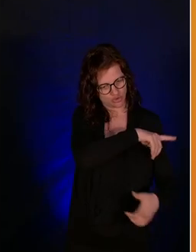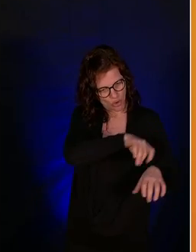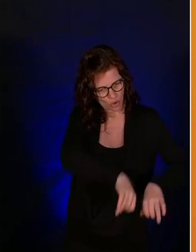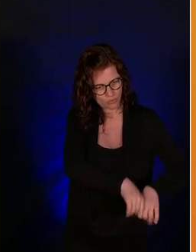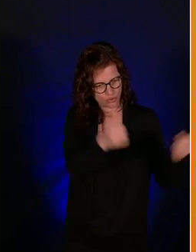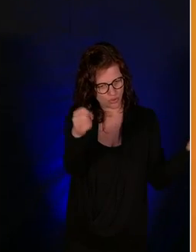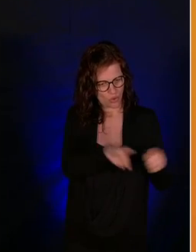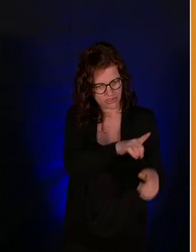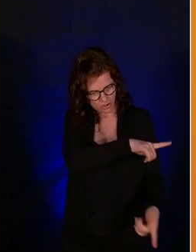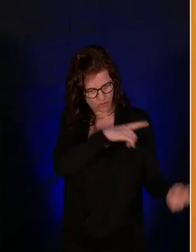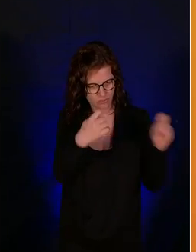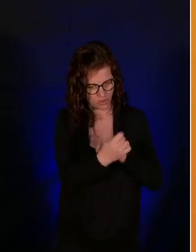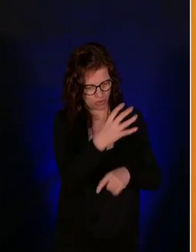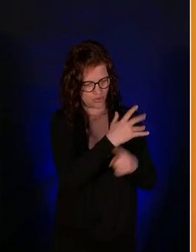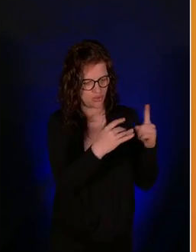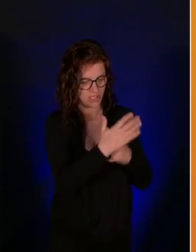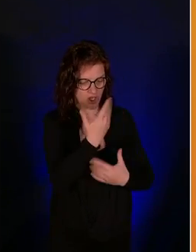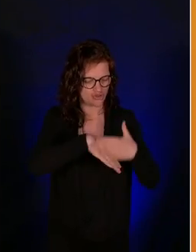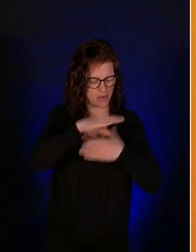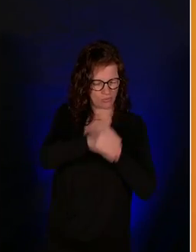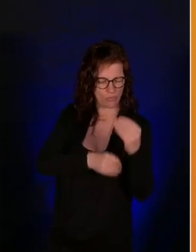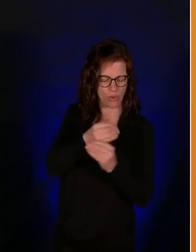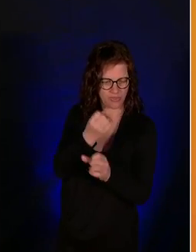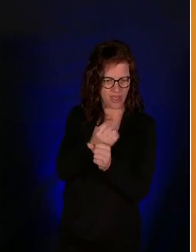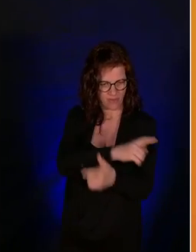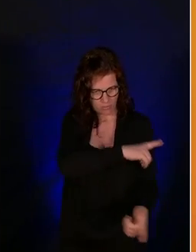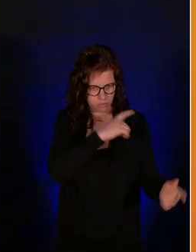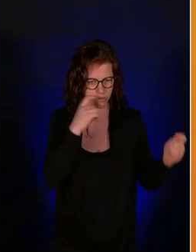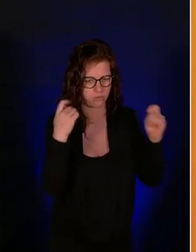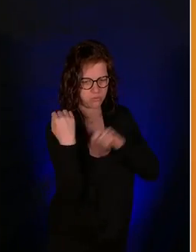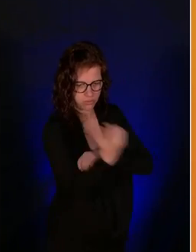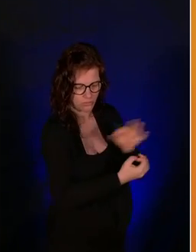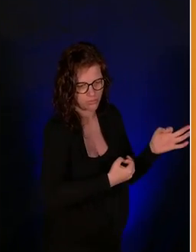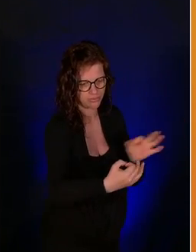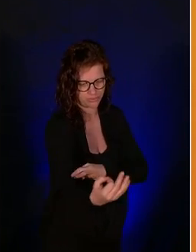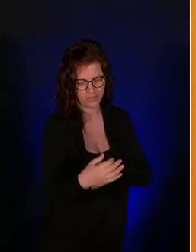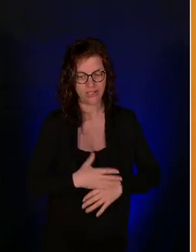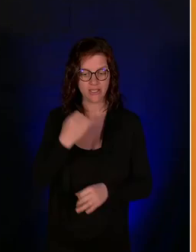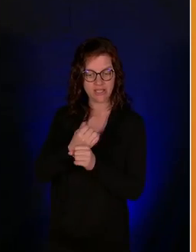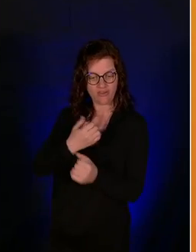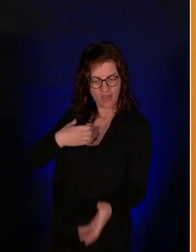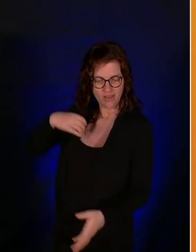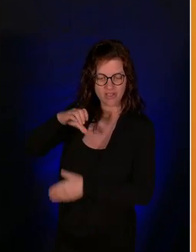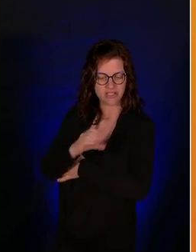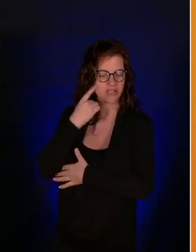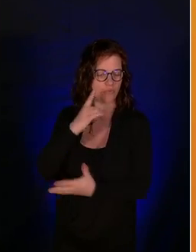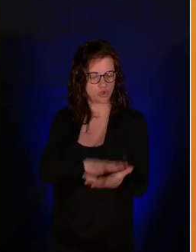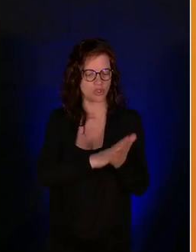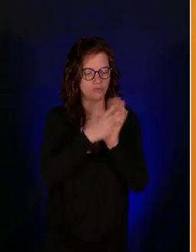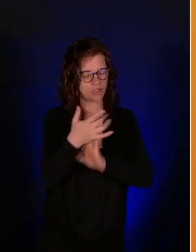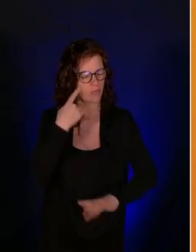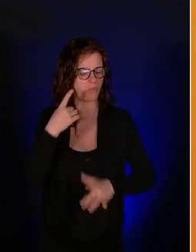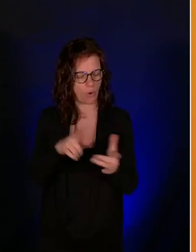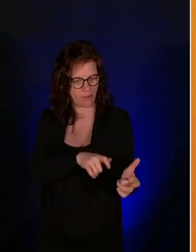du travail en perpétuelle évolution. » Investir le travail pour le transformer, pour combattre la précarité de